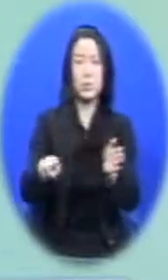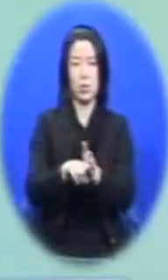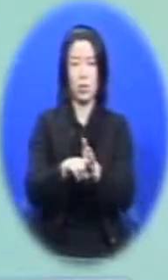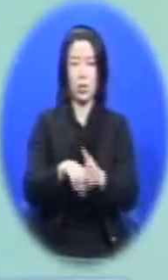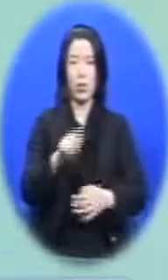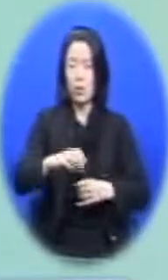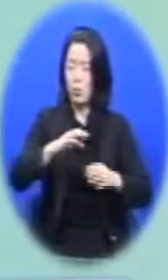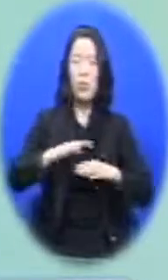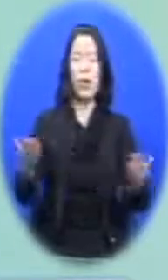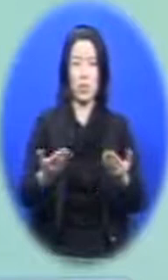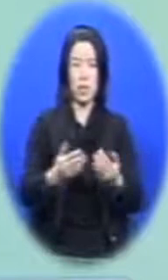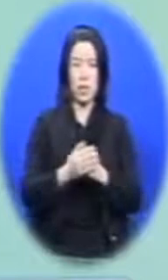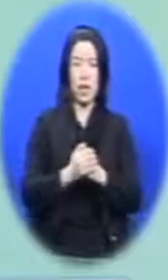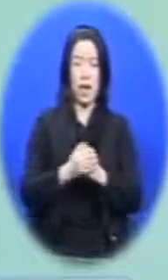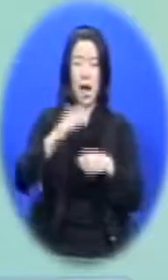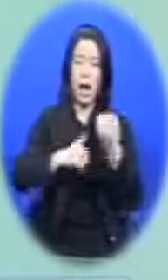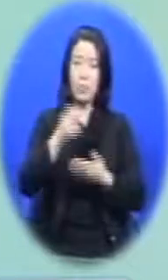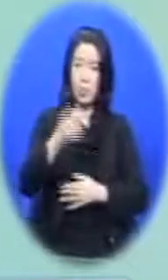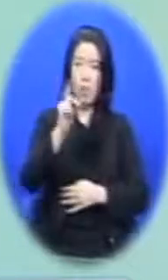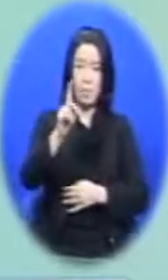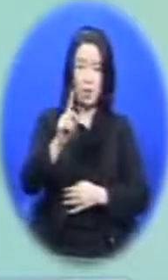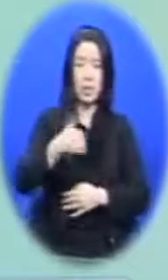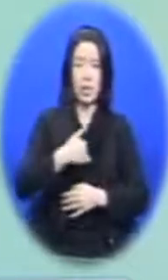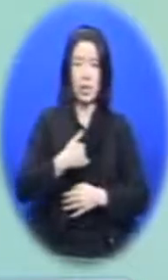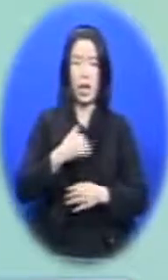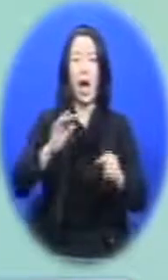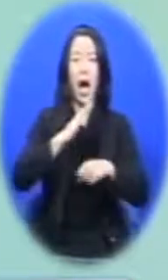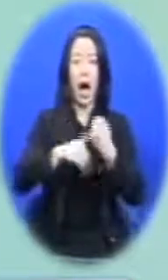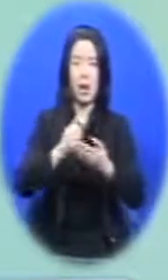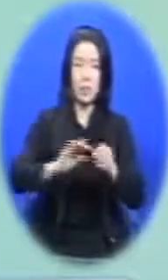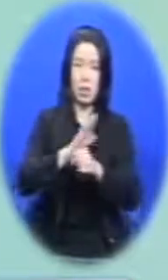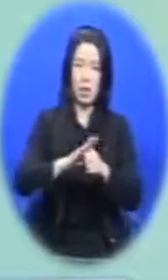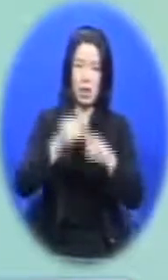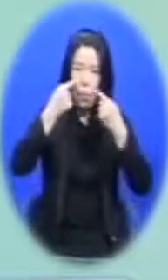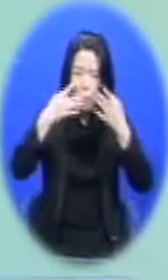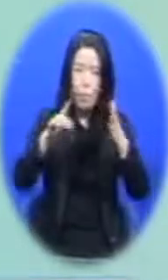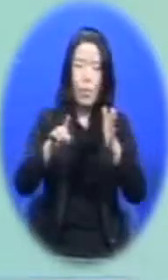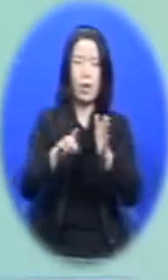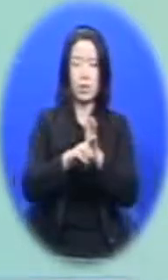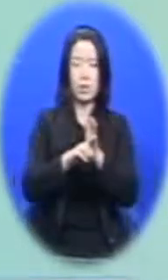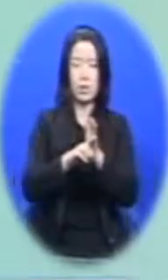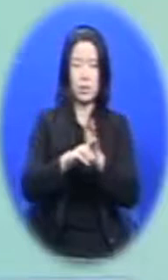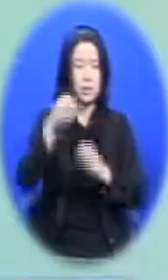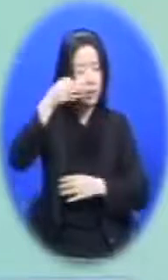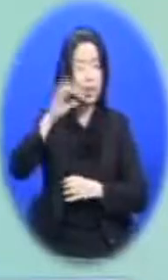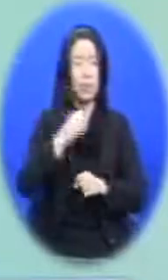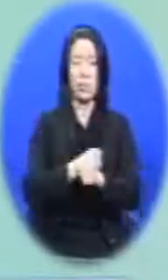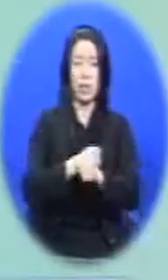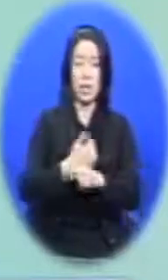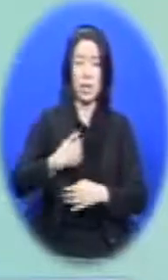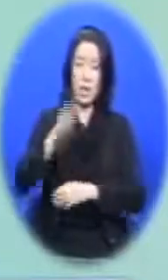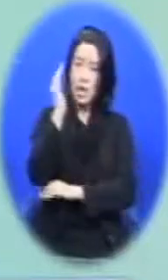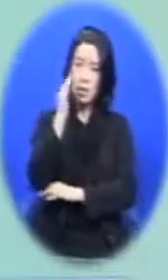일이었어요. 하나님은 또 한 번 저에게 하나님의 사랑에 대한 확증을 깨닫게 하셨는데 제가 설교의